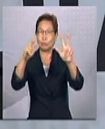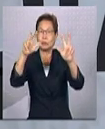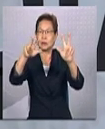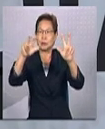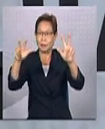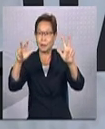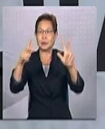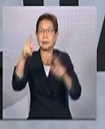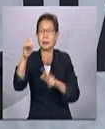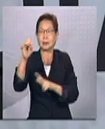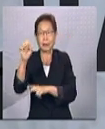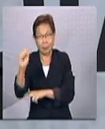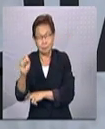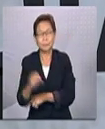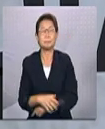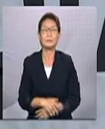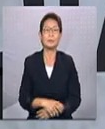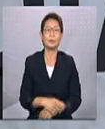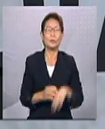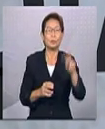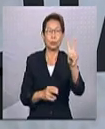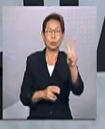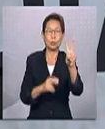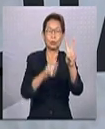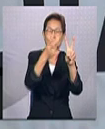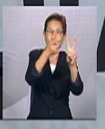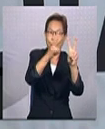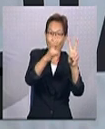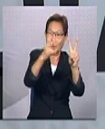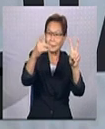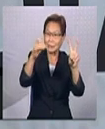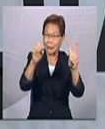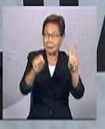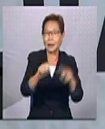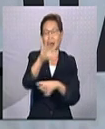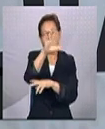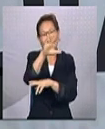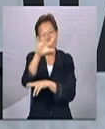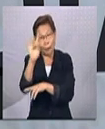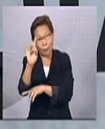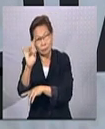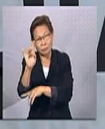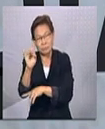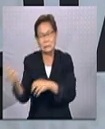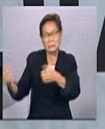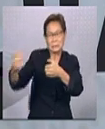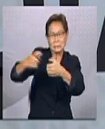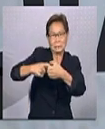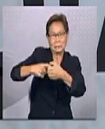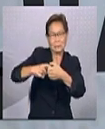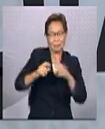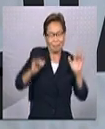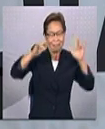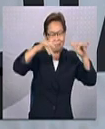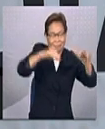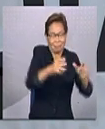3,333 kes. Daripada 217 kes ini, 58 adalah berkaitan dengan Perhimpunan